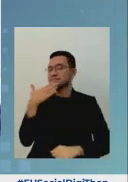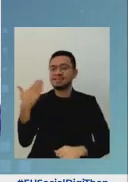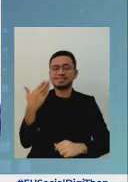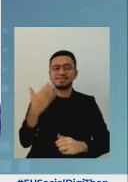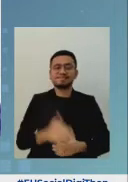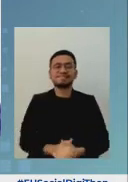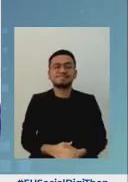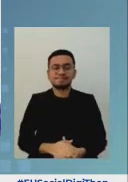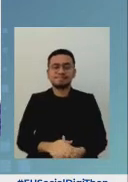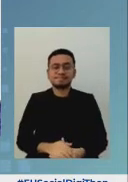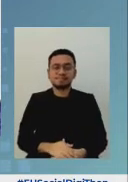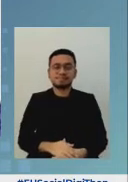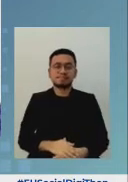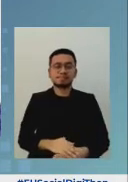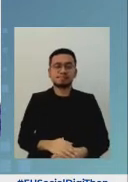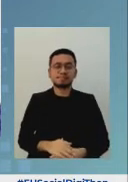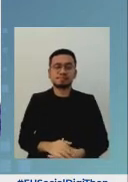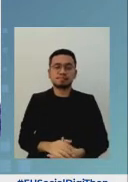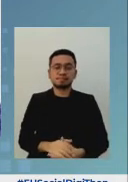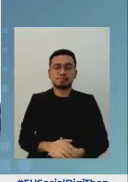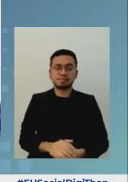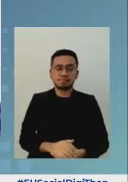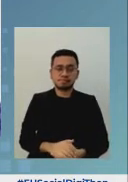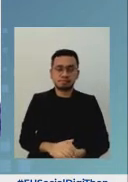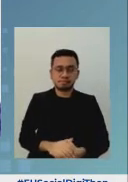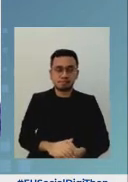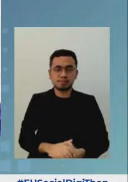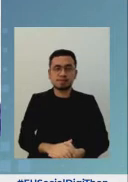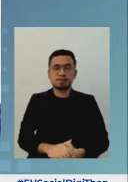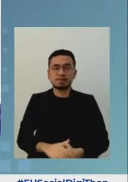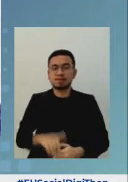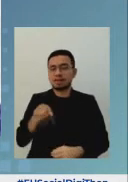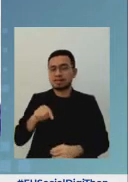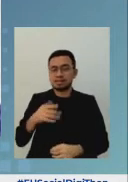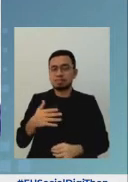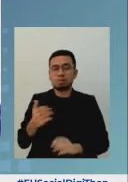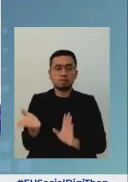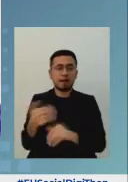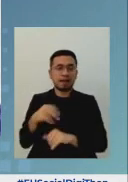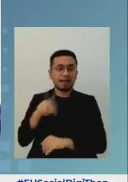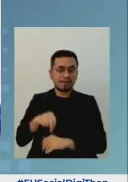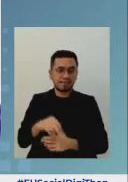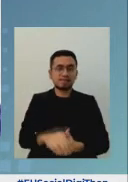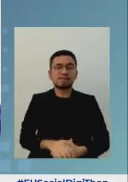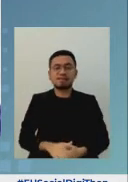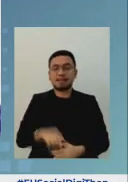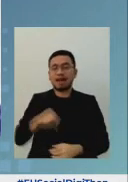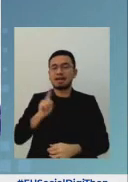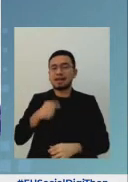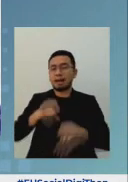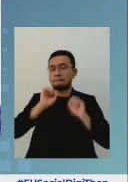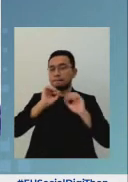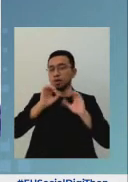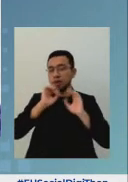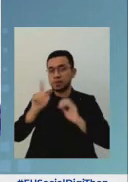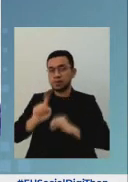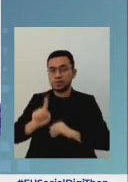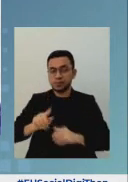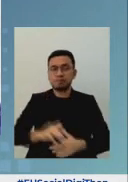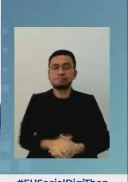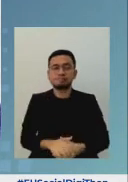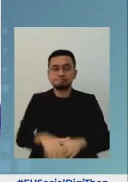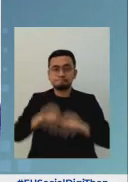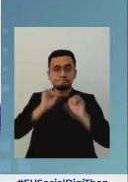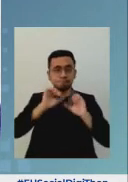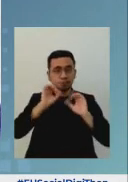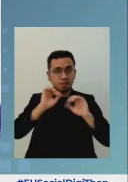sekali. Saya nanti akan kembali ke Mbak Nina dan Bu Dena, tapi izinkan saya memberikan beberapa pengumuman untuk peserta. Yang pertama,